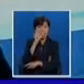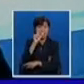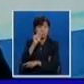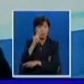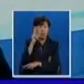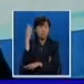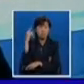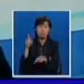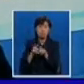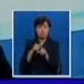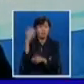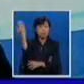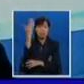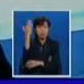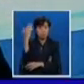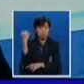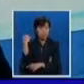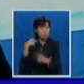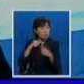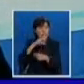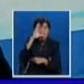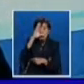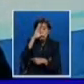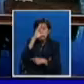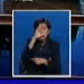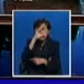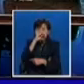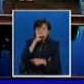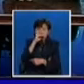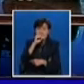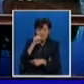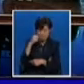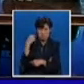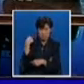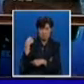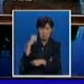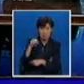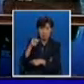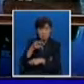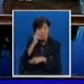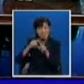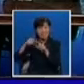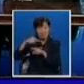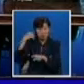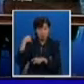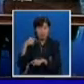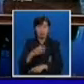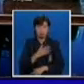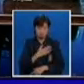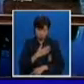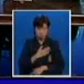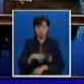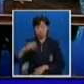ผมก็เรียนได้เลยเหตุการณ์เกิดขึ้นก็ตอนช่วงหัวค่ำนะฮะแต่ว่าผมกับท่านผบ.นี่นั่งแล้วก็มีการติดตามเหตุ